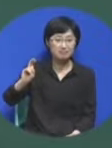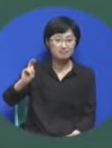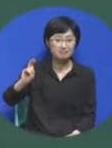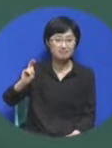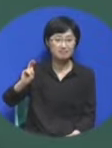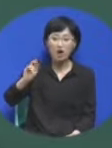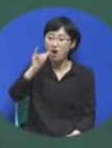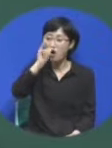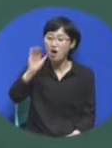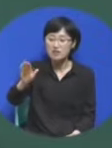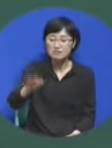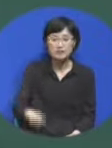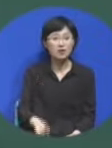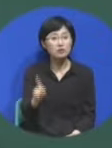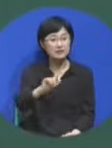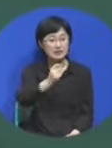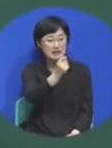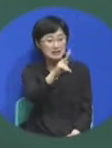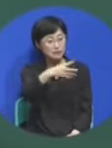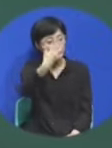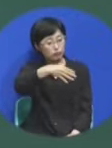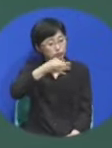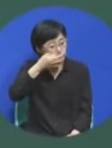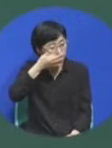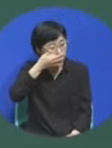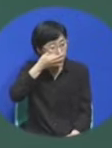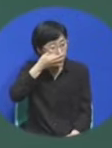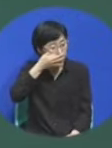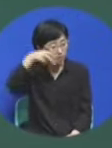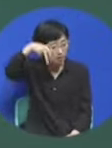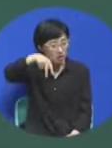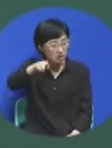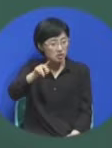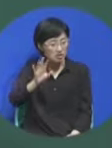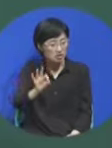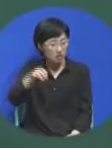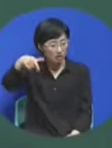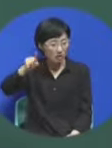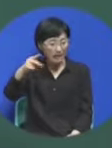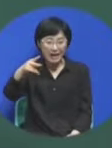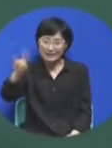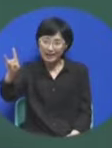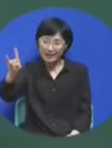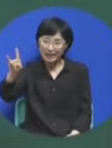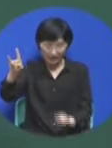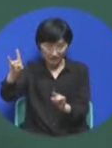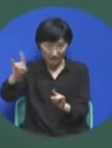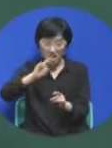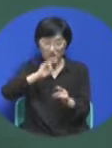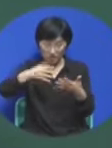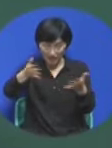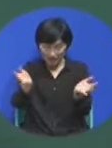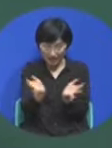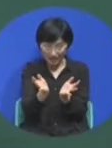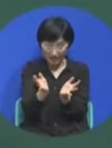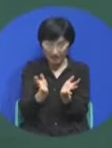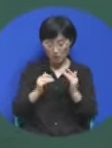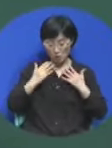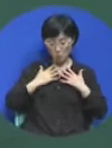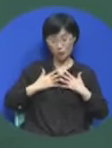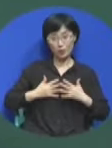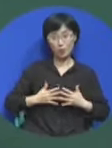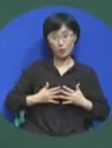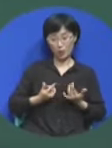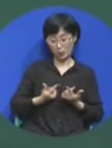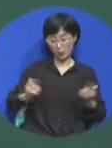当然我们也会用圣歌这个词汇. 제가 어느 날 그 TV를 보다 보니까 무슨 무슨 성가대 해가지고 거기 이제 가운을 입고 많은 사람들이